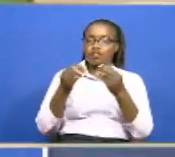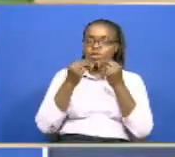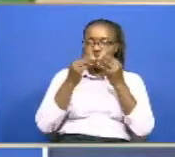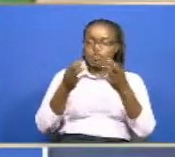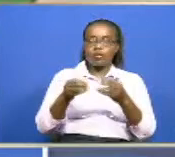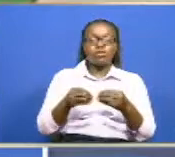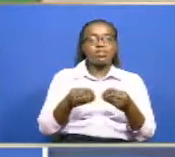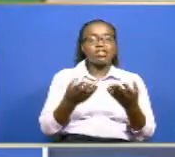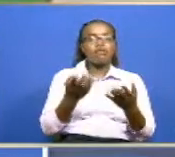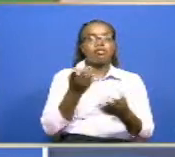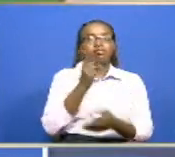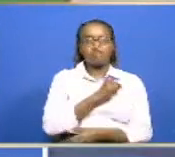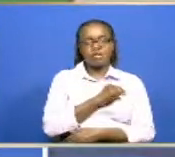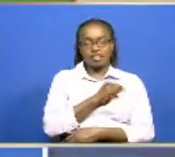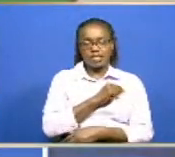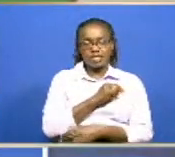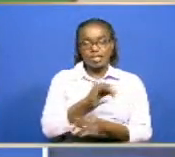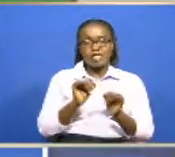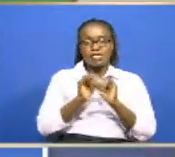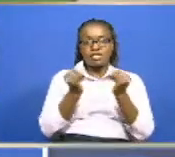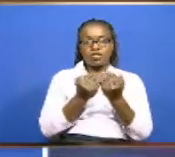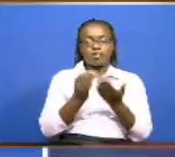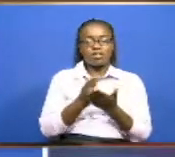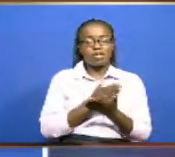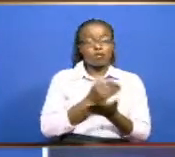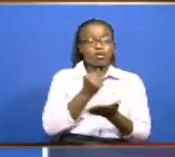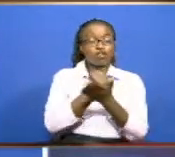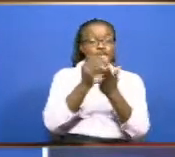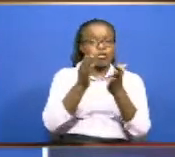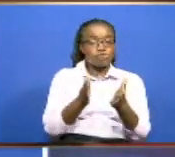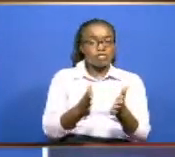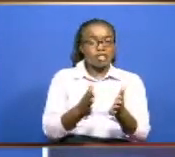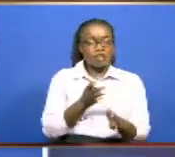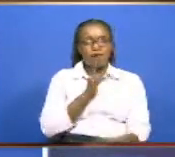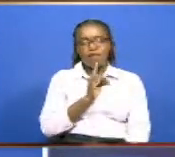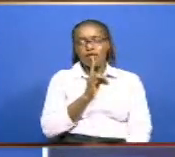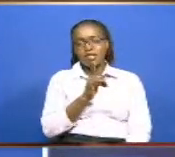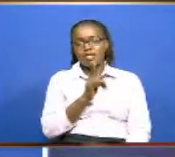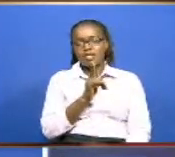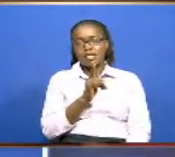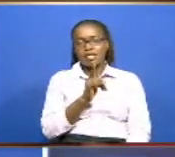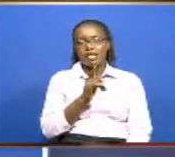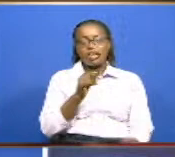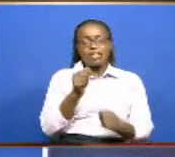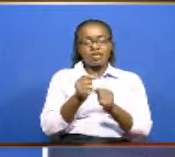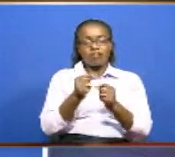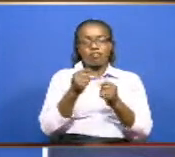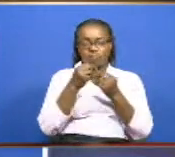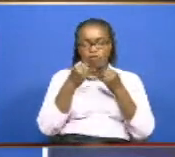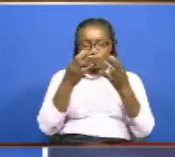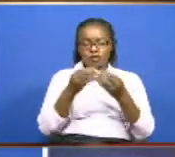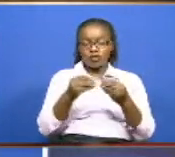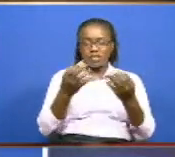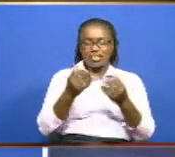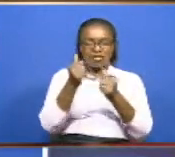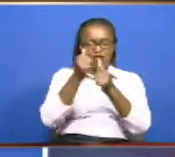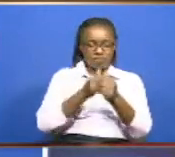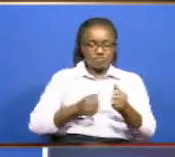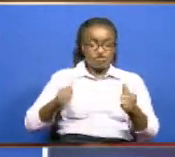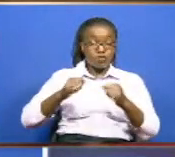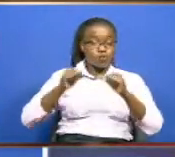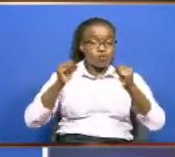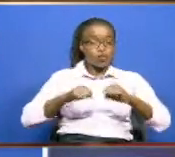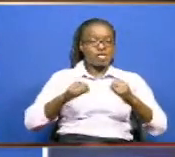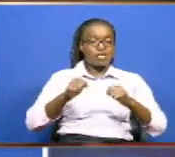released. Some institutions and some officers are threatening not to release information, and that we've agreed with the